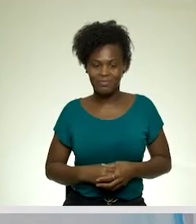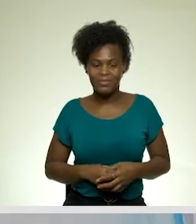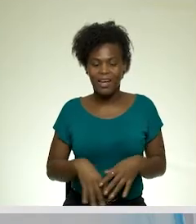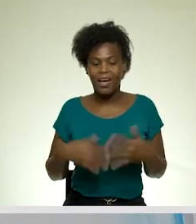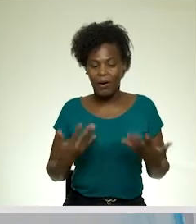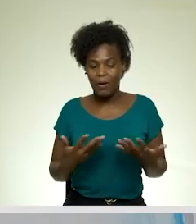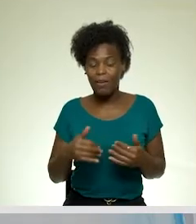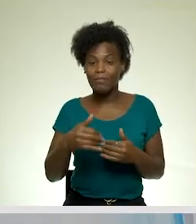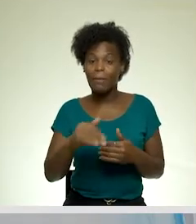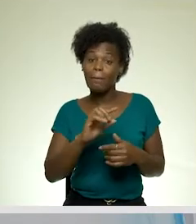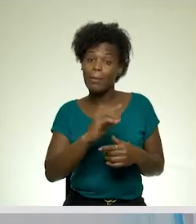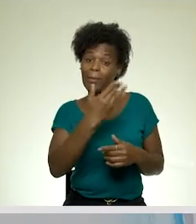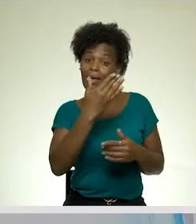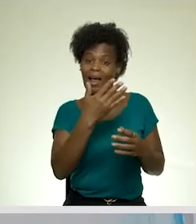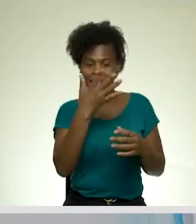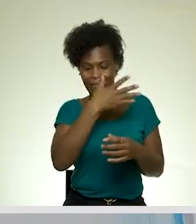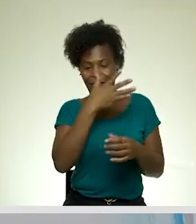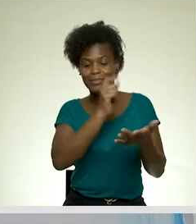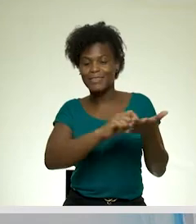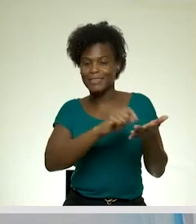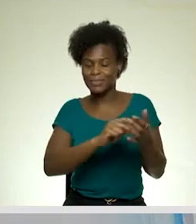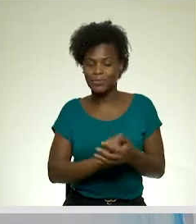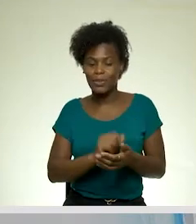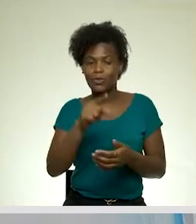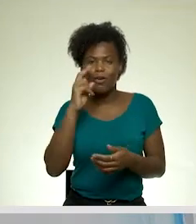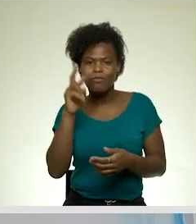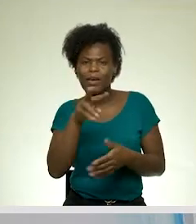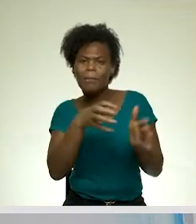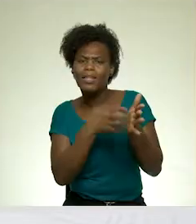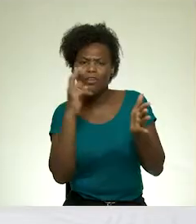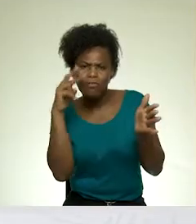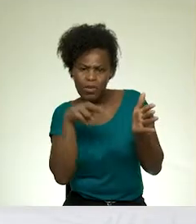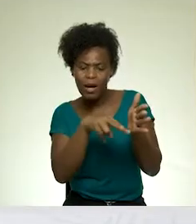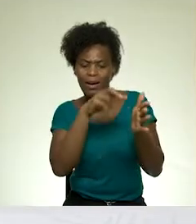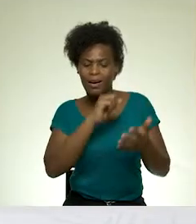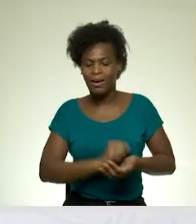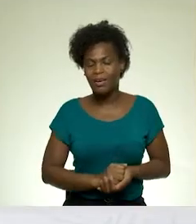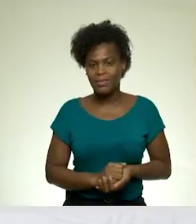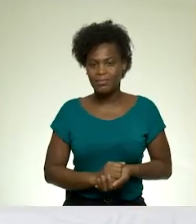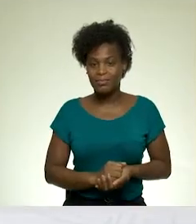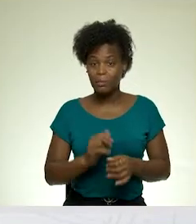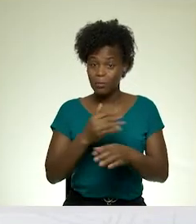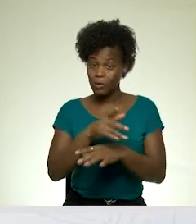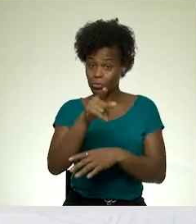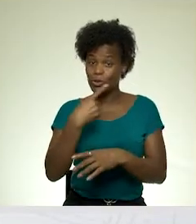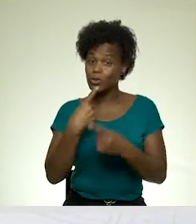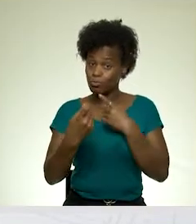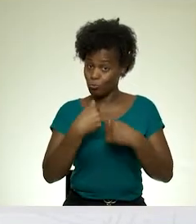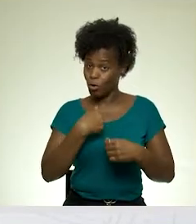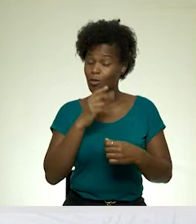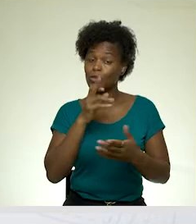Maintenant, passons à la première activité. Observe cette image. Après, tu vas me